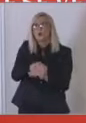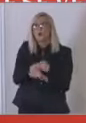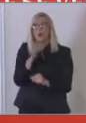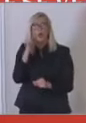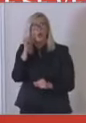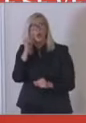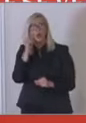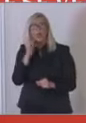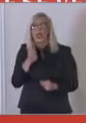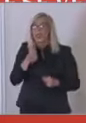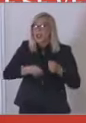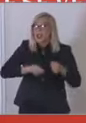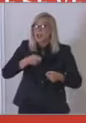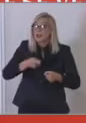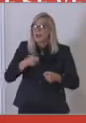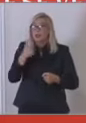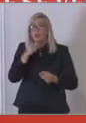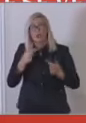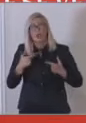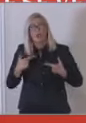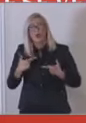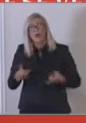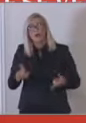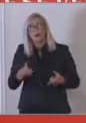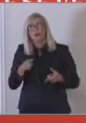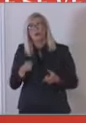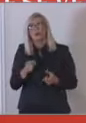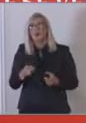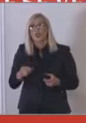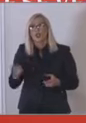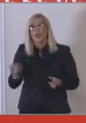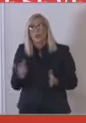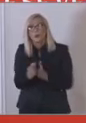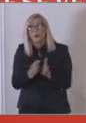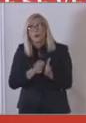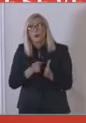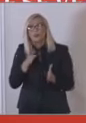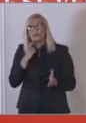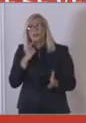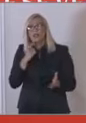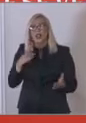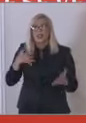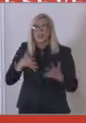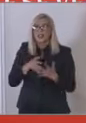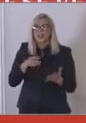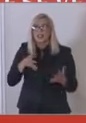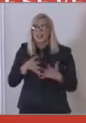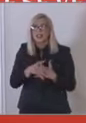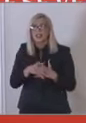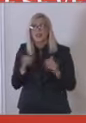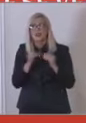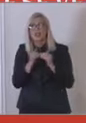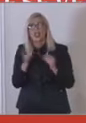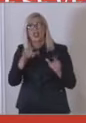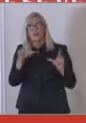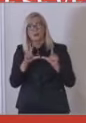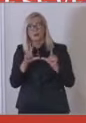lëvizjen e lirë të njerëzve, mallrave, shërbimeve dhe kapitalit që do të mundësoj integrim më të shpejt dhe harmonizim me Unionin